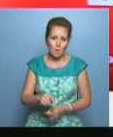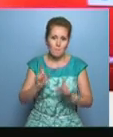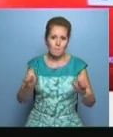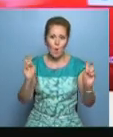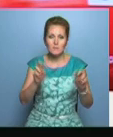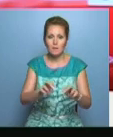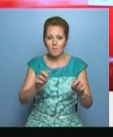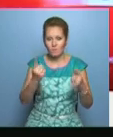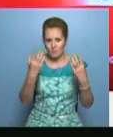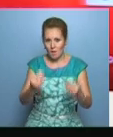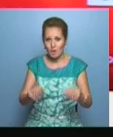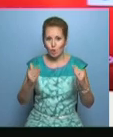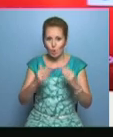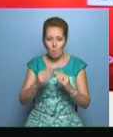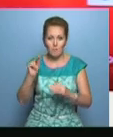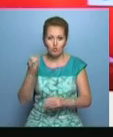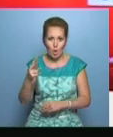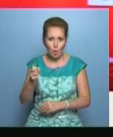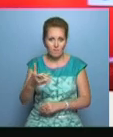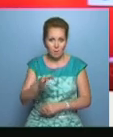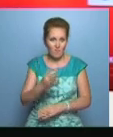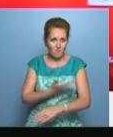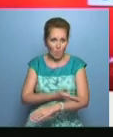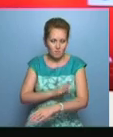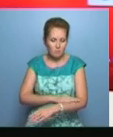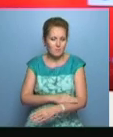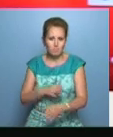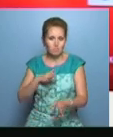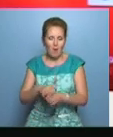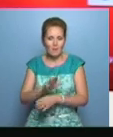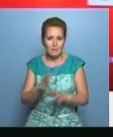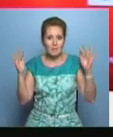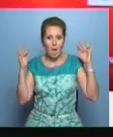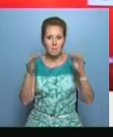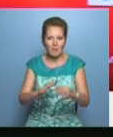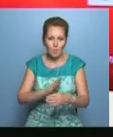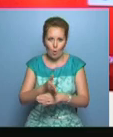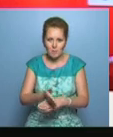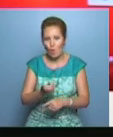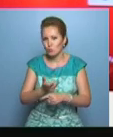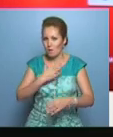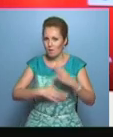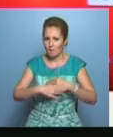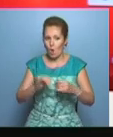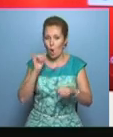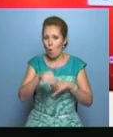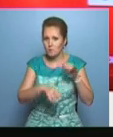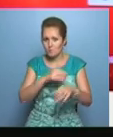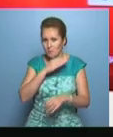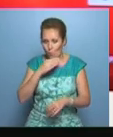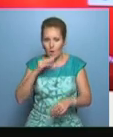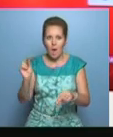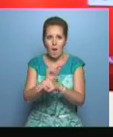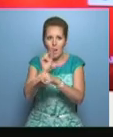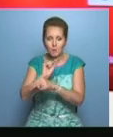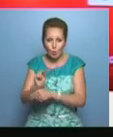Чайковского в Воткинске едва справляется с наплывом гостей. Но музейные работники такому интересу только рады. Реконструкция усадьбы прошла не зря. Чем